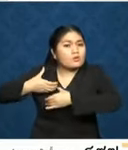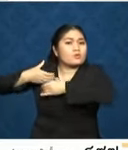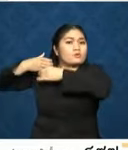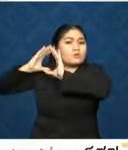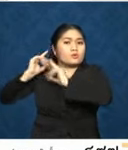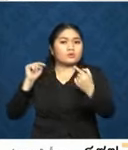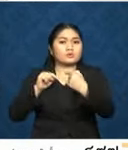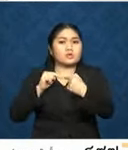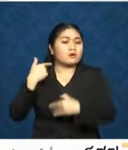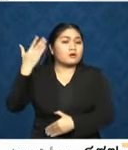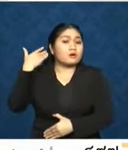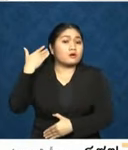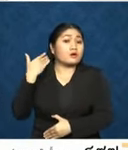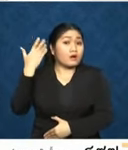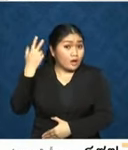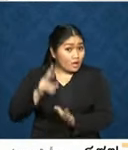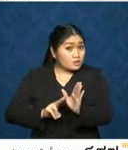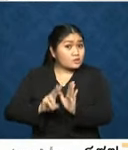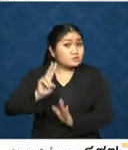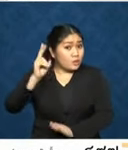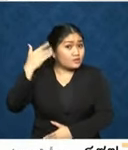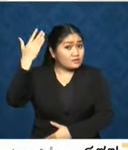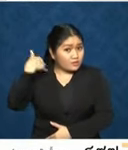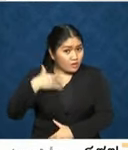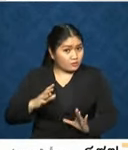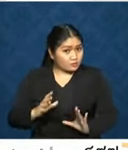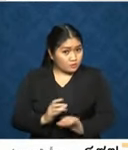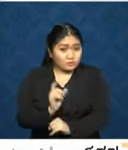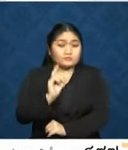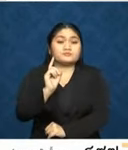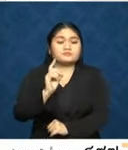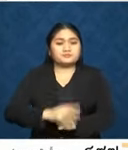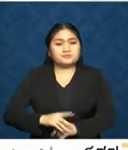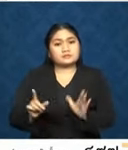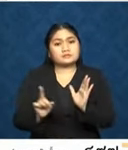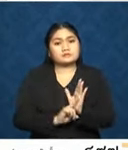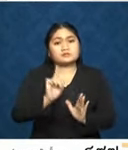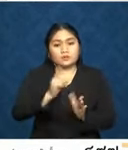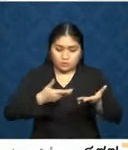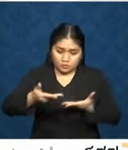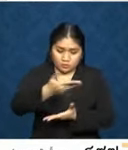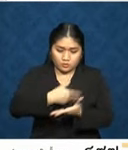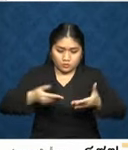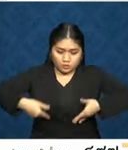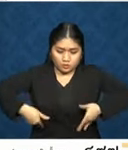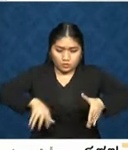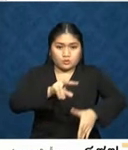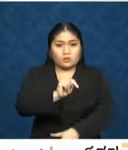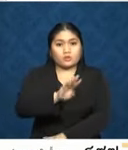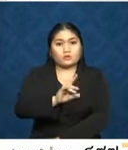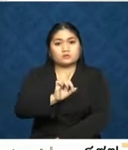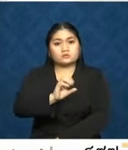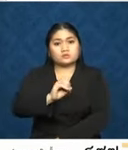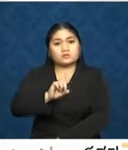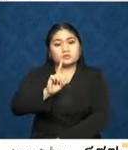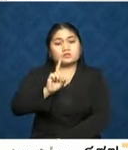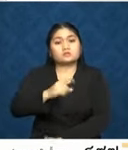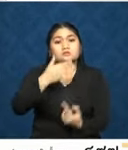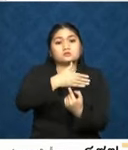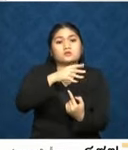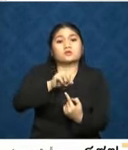หารือ 2ครั้งก่อนของผมโดยสรุปโดยย่อดดังนี้นะครับท่านประธานครั้งที่ 1ผมหารือเรื่องถนนนบ 1011ซอย